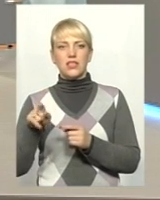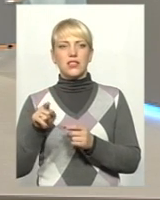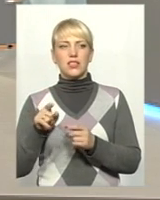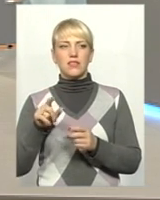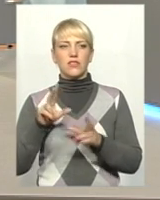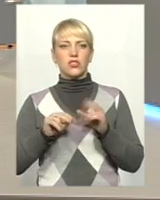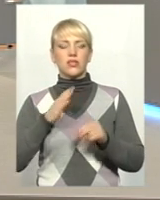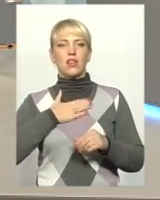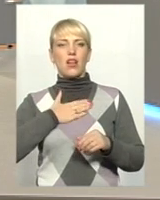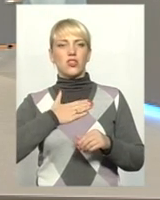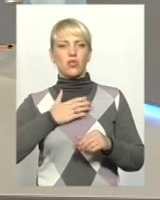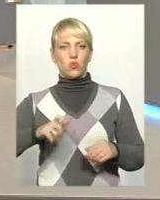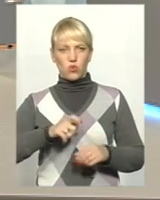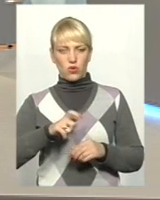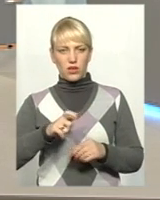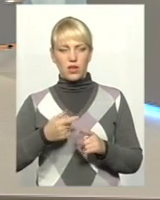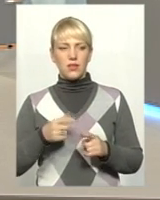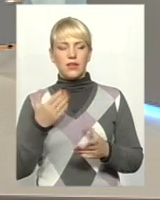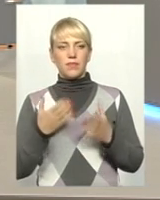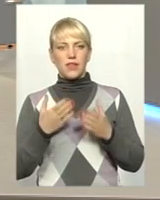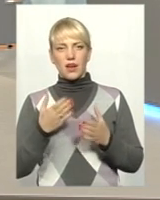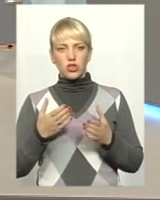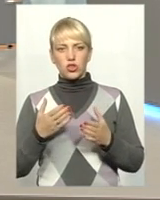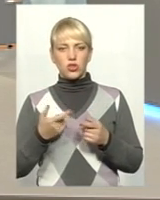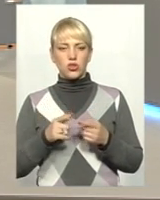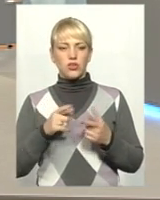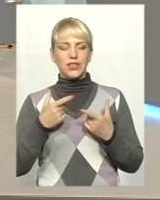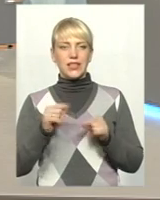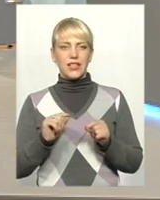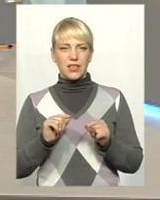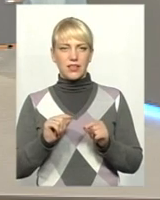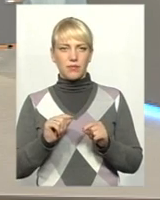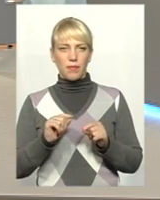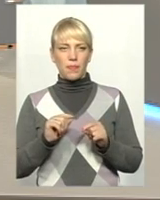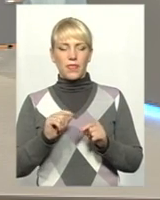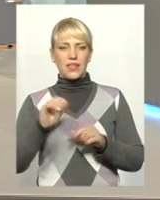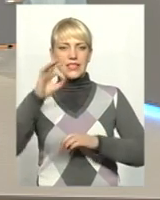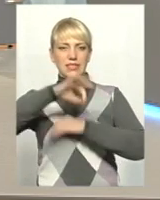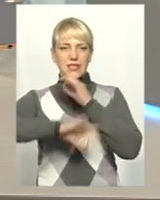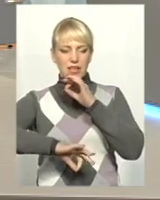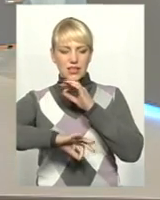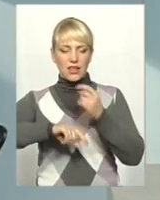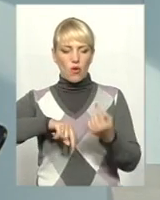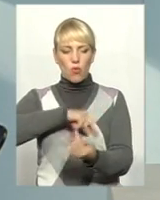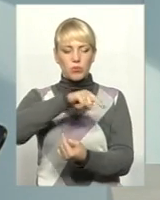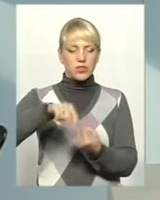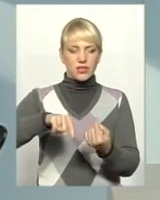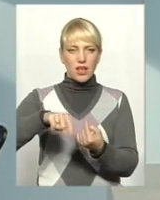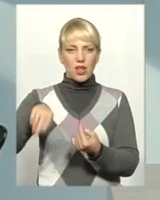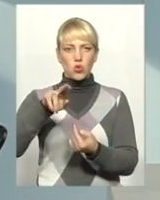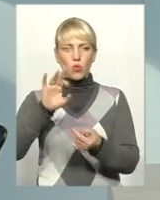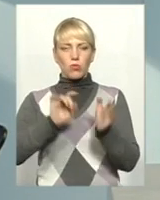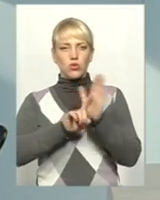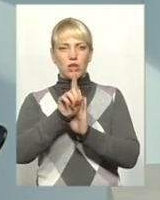наша. То якщо ви берете до уваги цю ділянку, де від західної об'їзної до